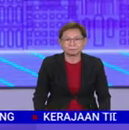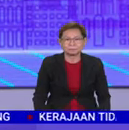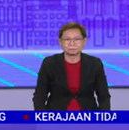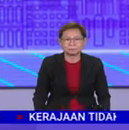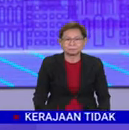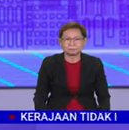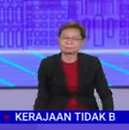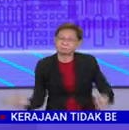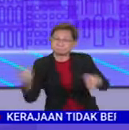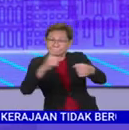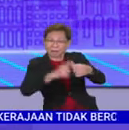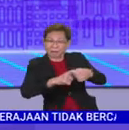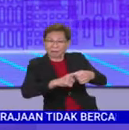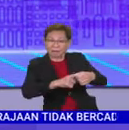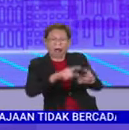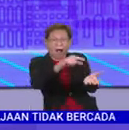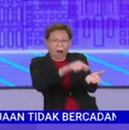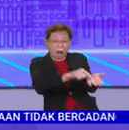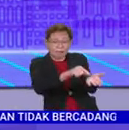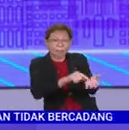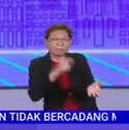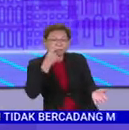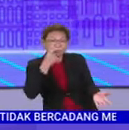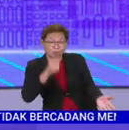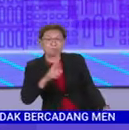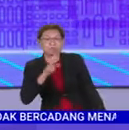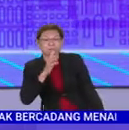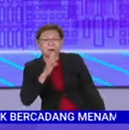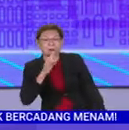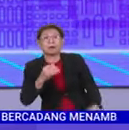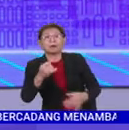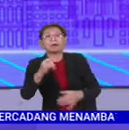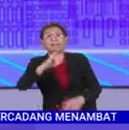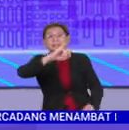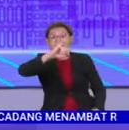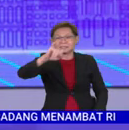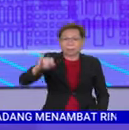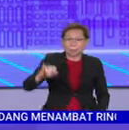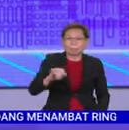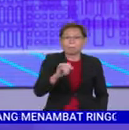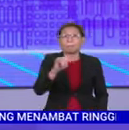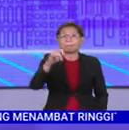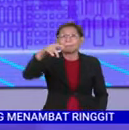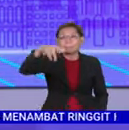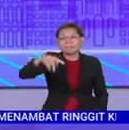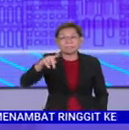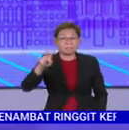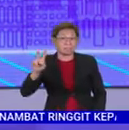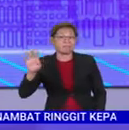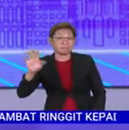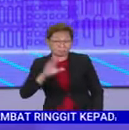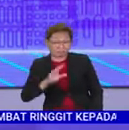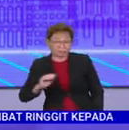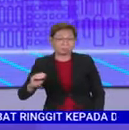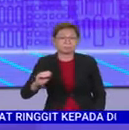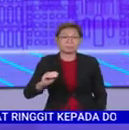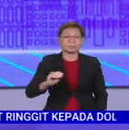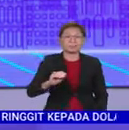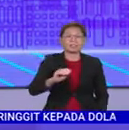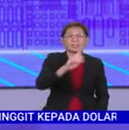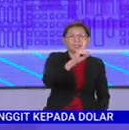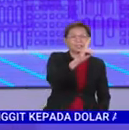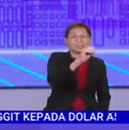Sementara itu, berhubung bekalan ayam, Tan Sri Anwar berkata Jabatan Perkhidmatan Veteriner JPV dan Jabatan